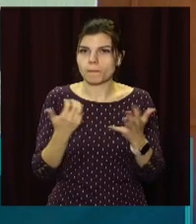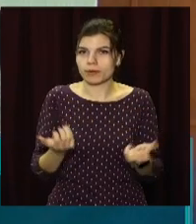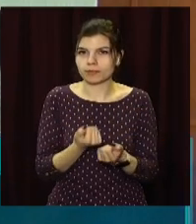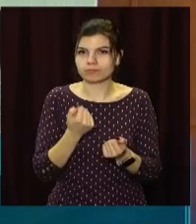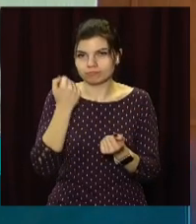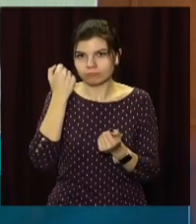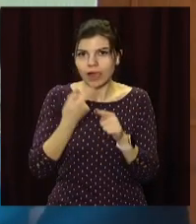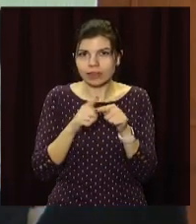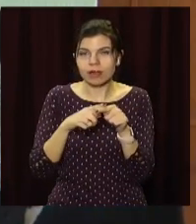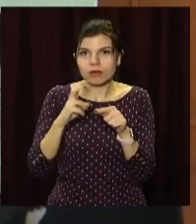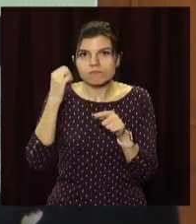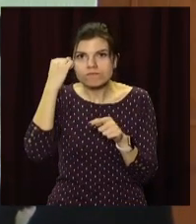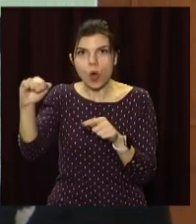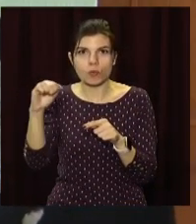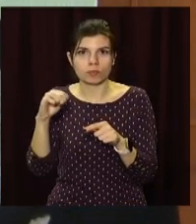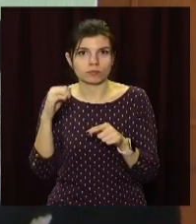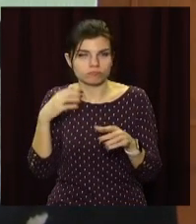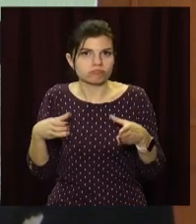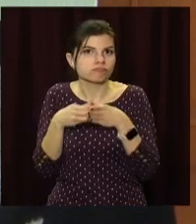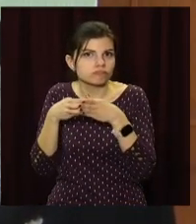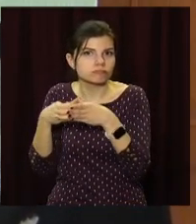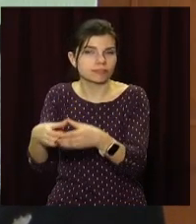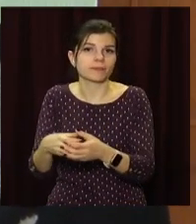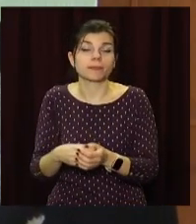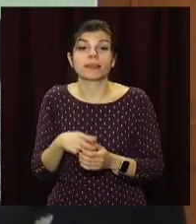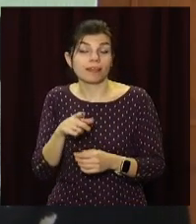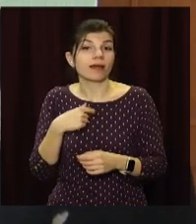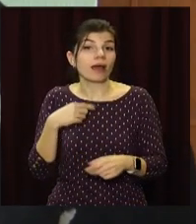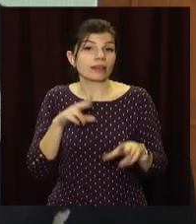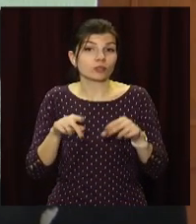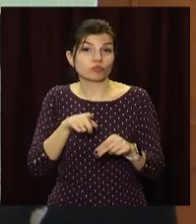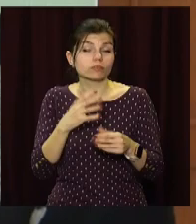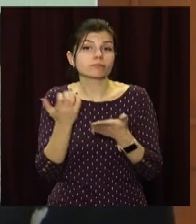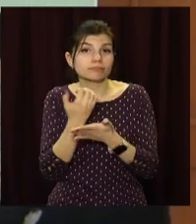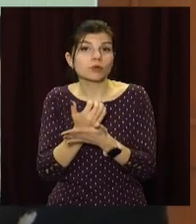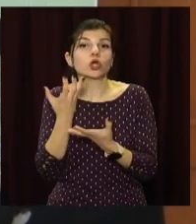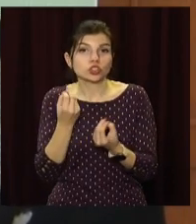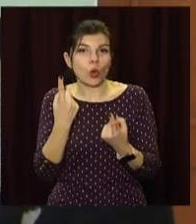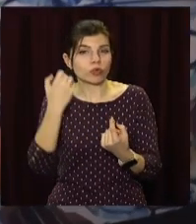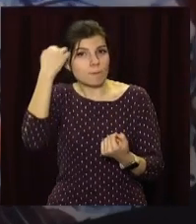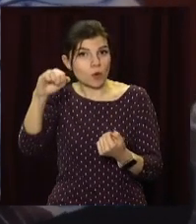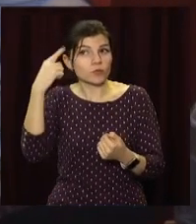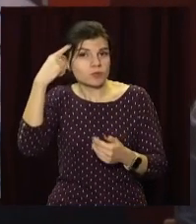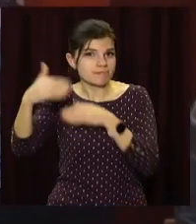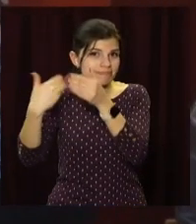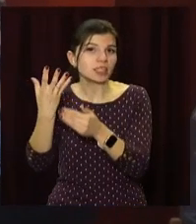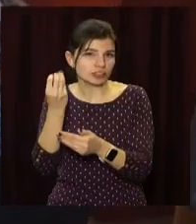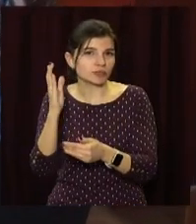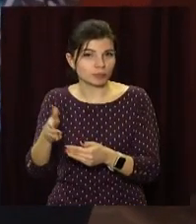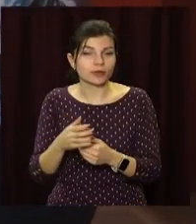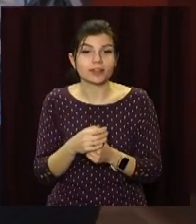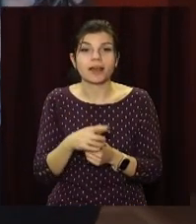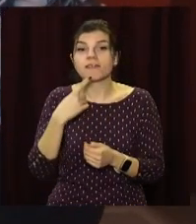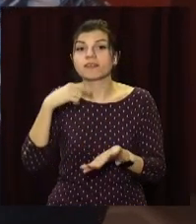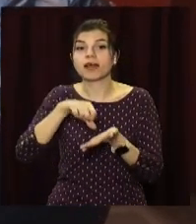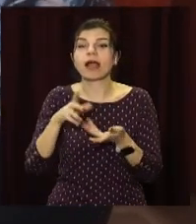та підтримка, яку вона на сьогодні має, вона дасть можливість їй здобути ще одну перемогу. Фінальні змагання в